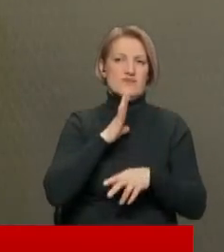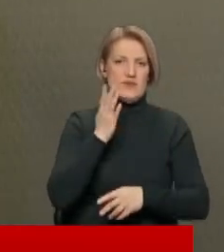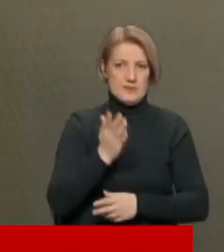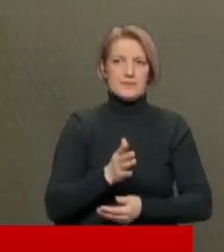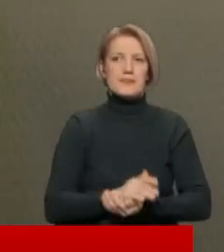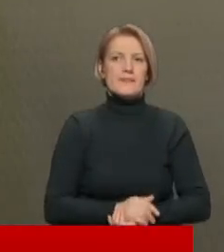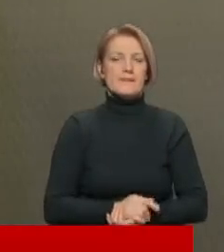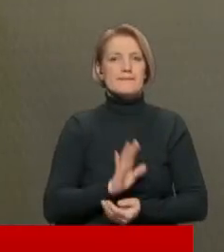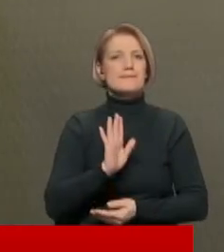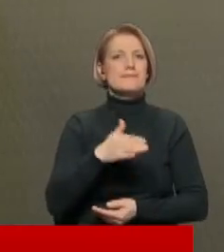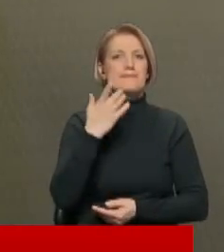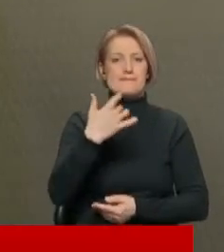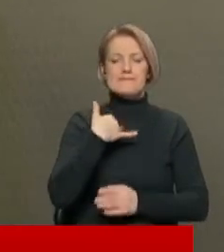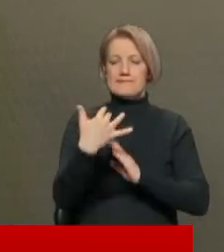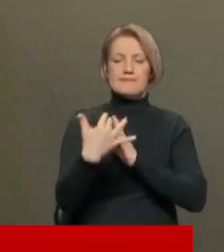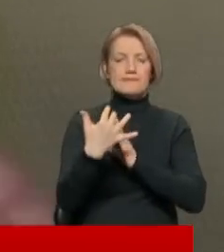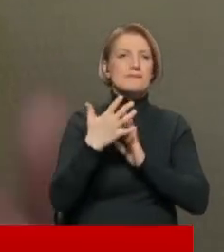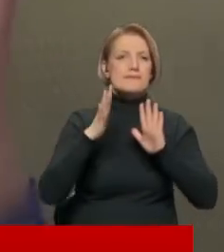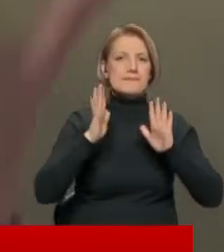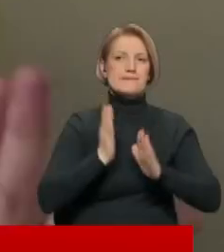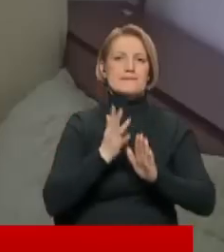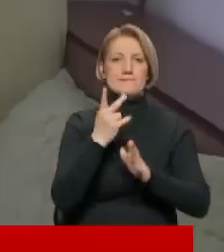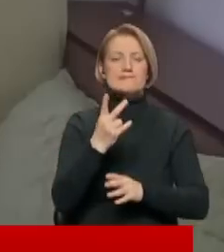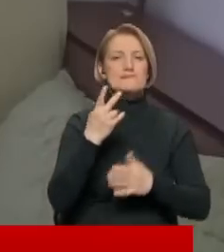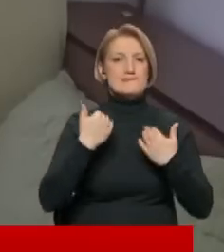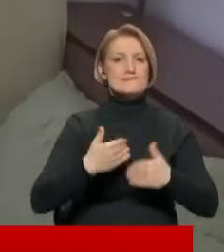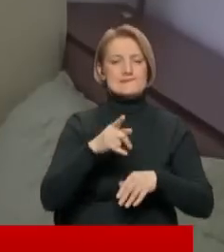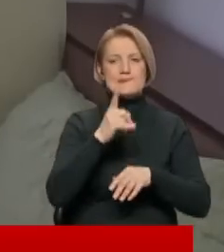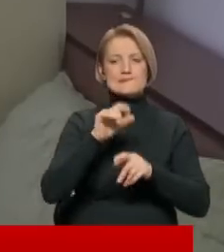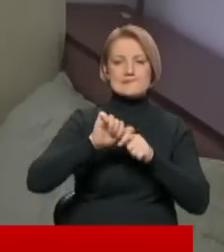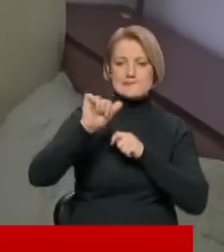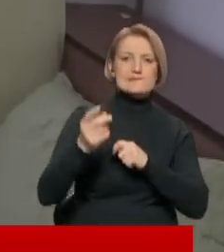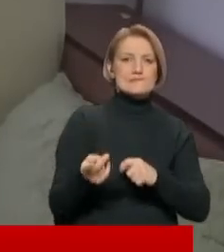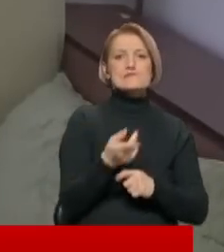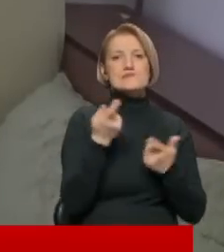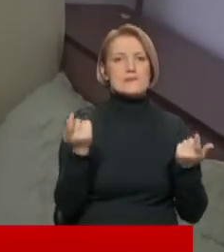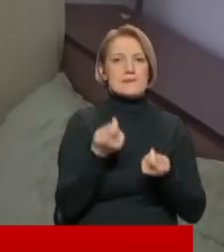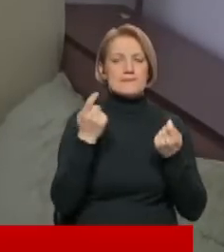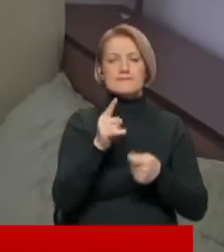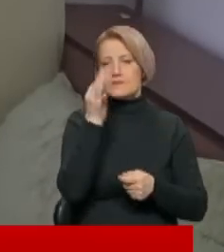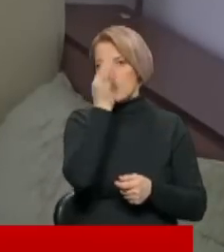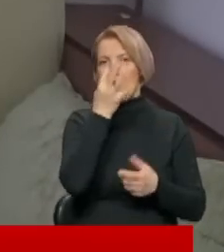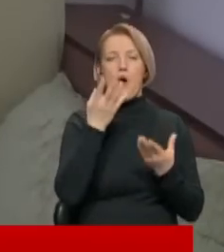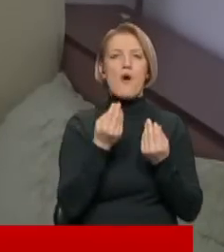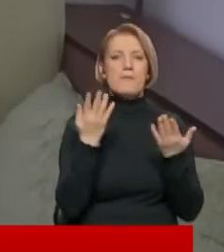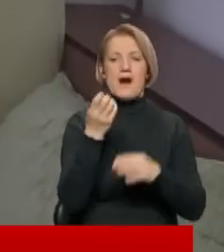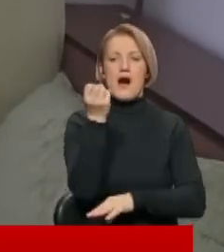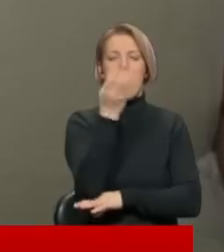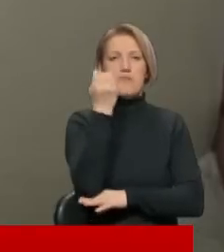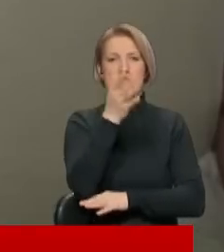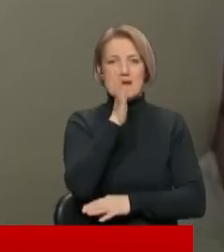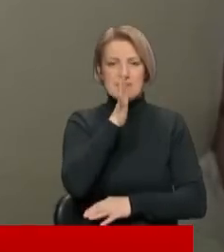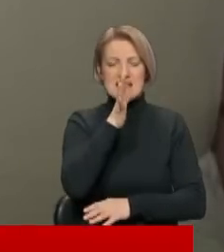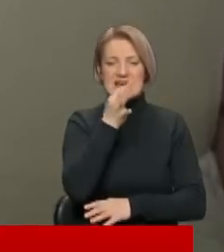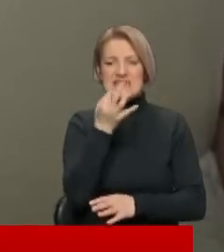oluştu sonrasında bize saldırmaya devam etti İki sağlıkçı saldırganda uzaklaşmaya çalışsa da bunun kolay olmadığını ambulansa bile